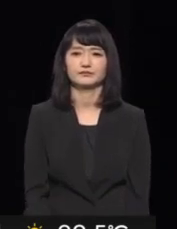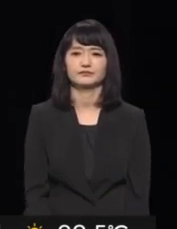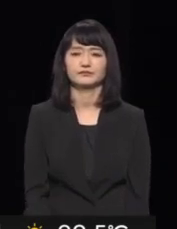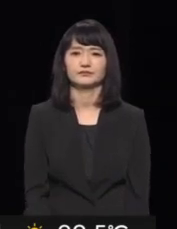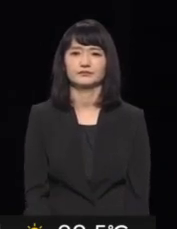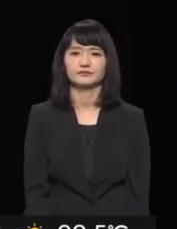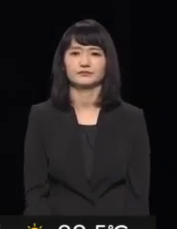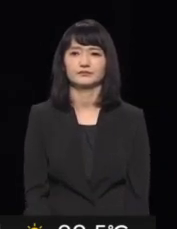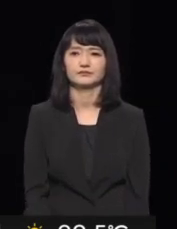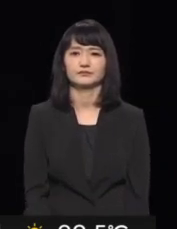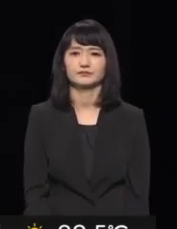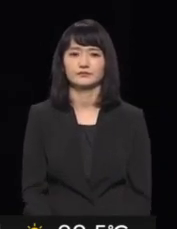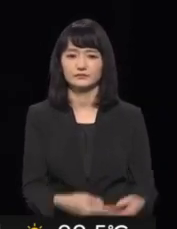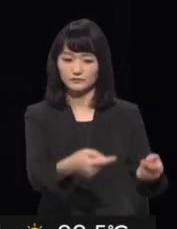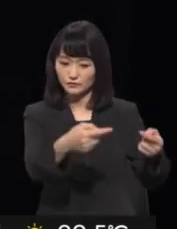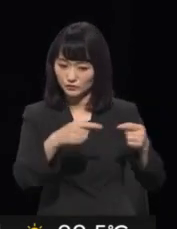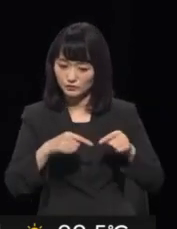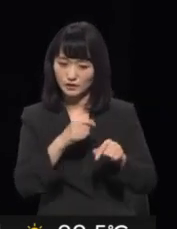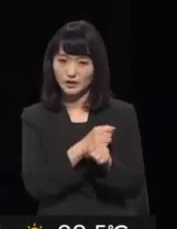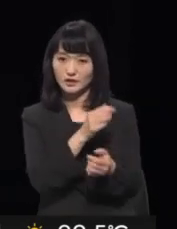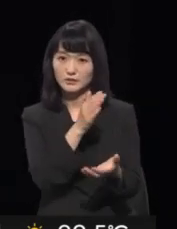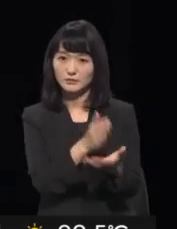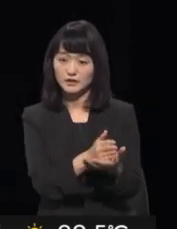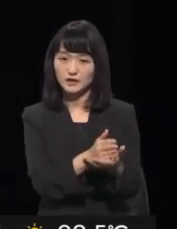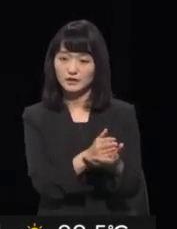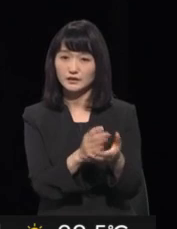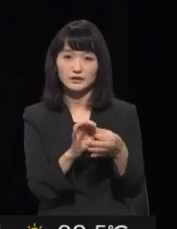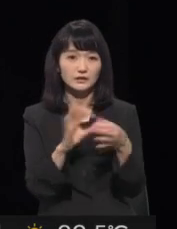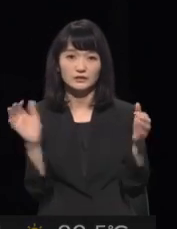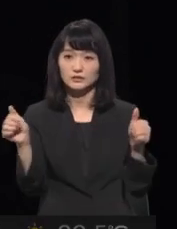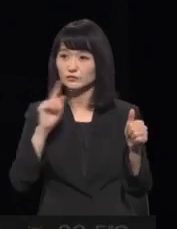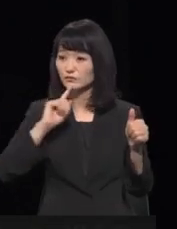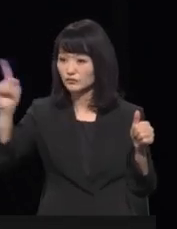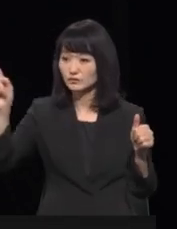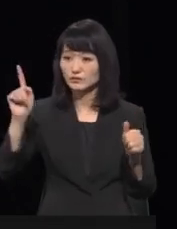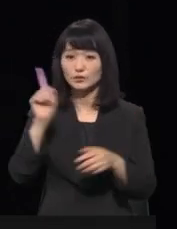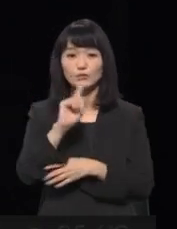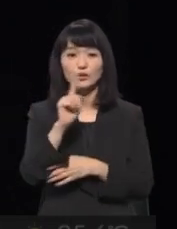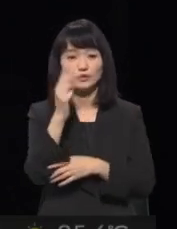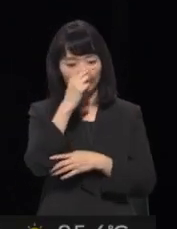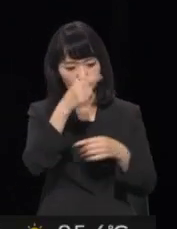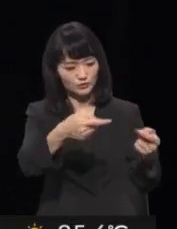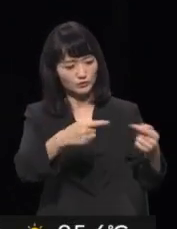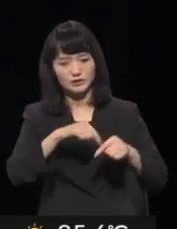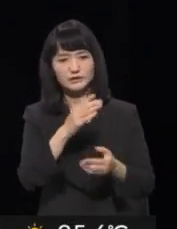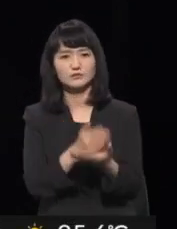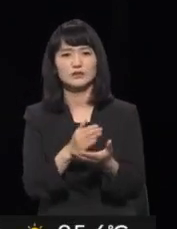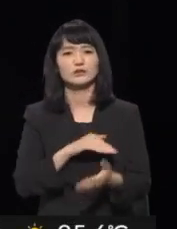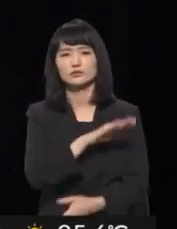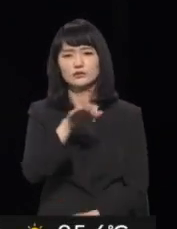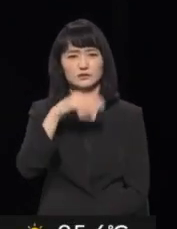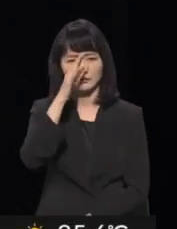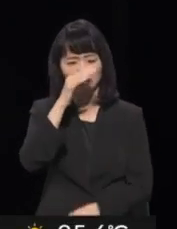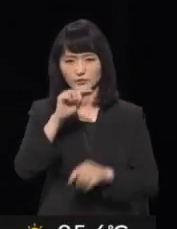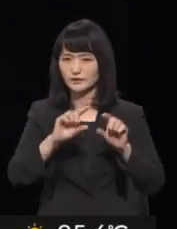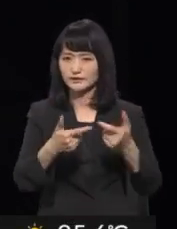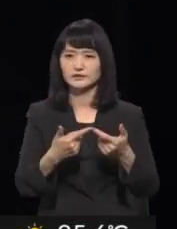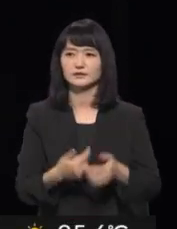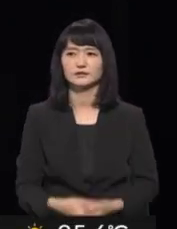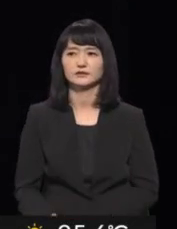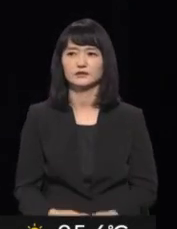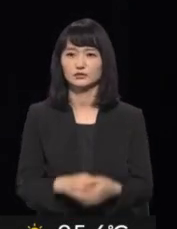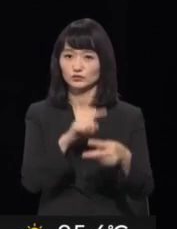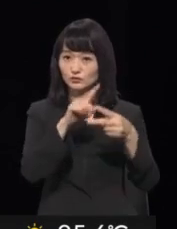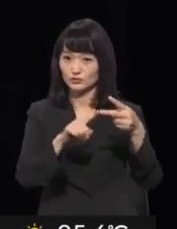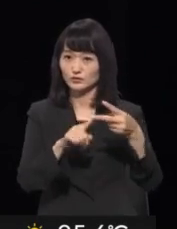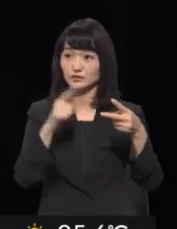날자님은 출석하나 안 하나 기소할 텐데 뭐하러 출석하냐, 우리는 바보가 아니다 라는 의견도 주셨습니다. 두 견에